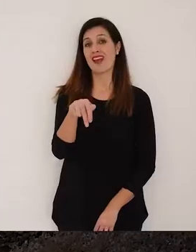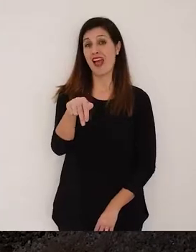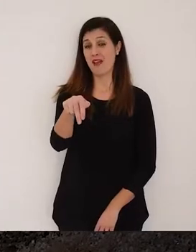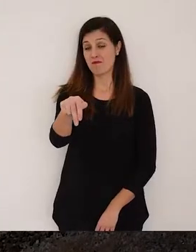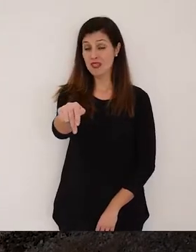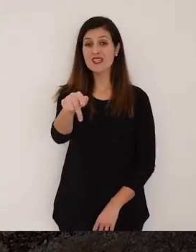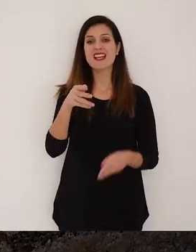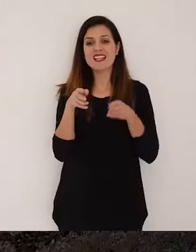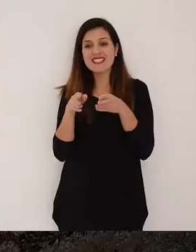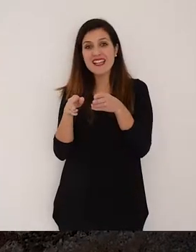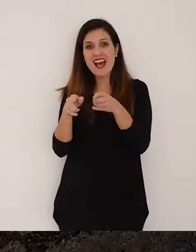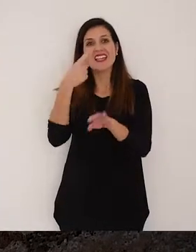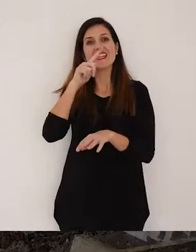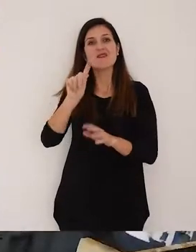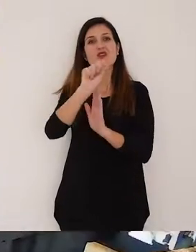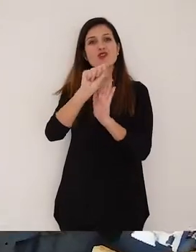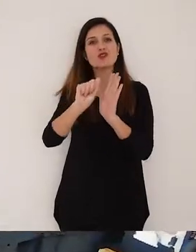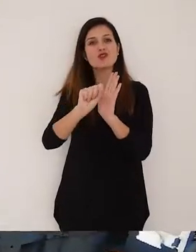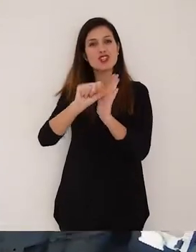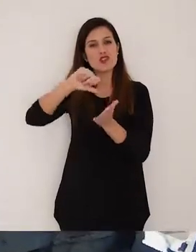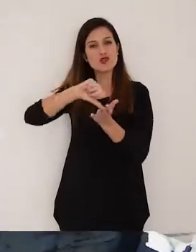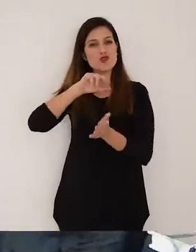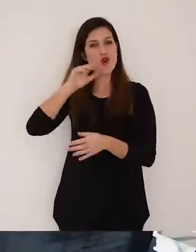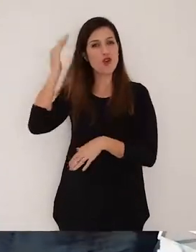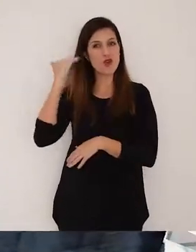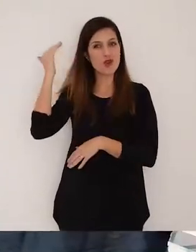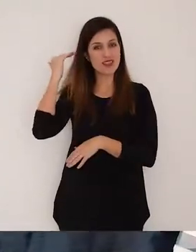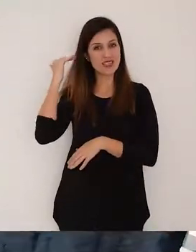Camminando tra le caratteristiche stradine del borgo antico di Miggiano,